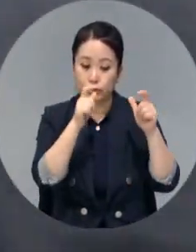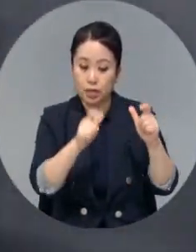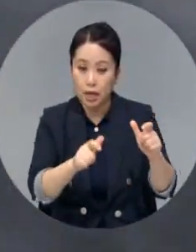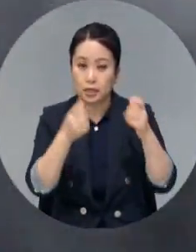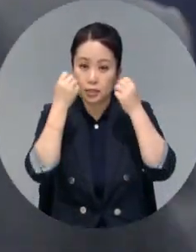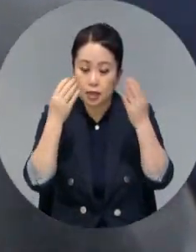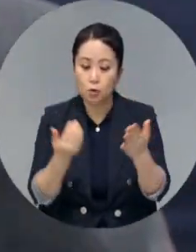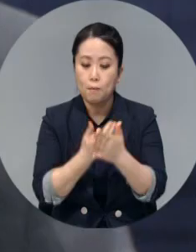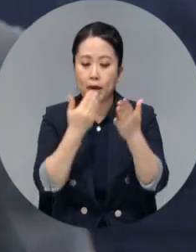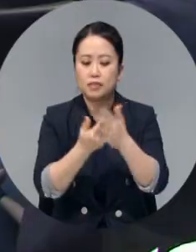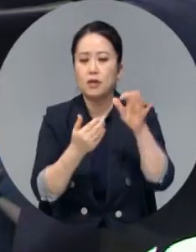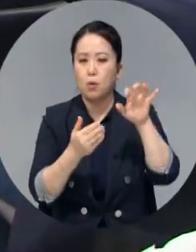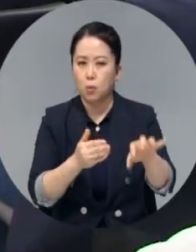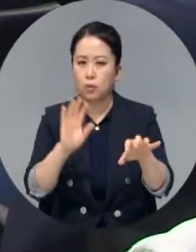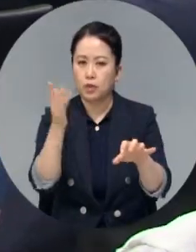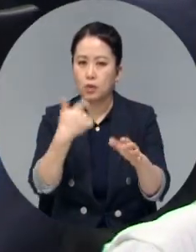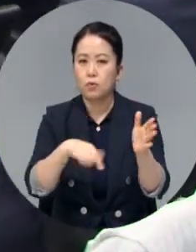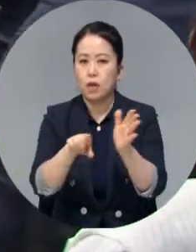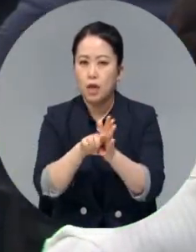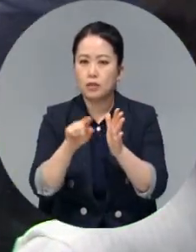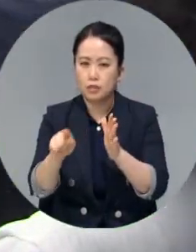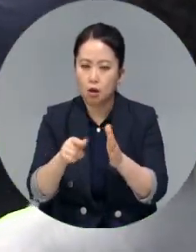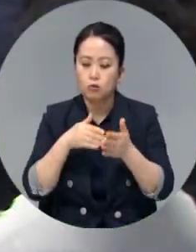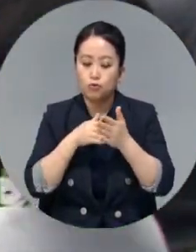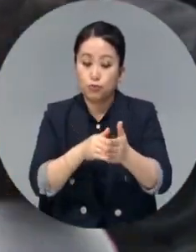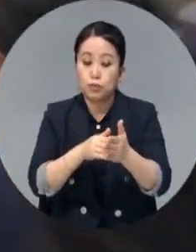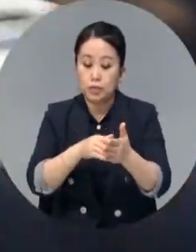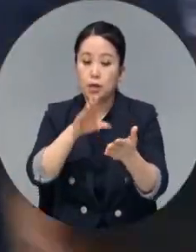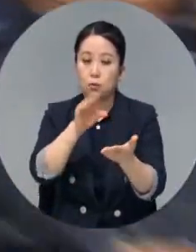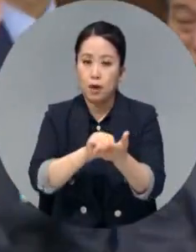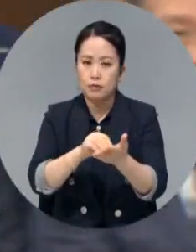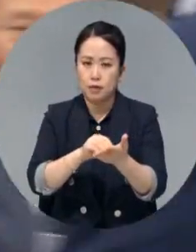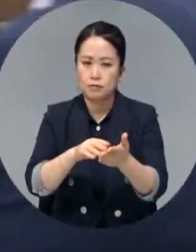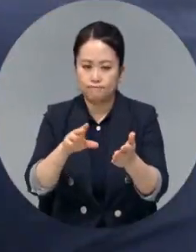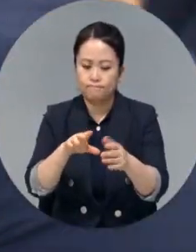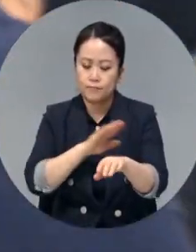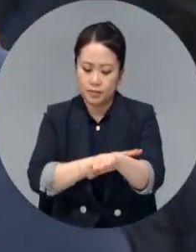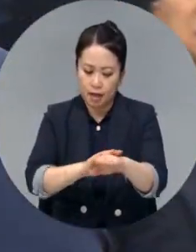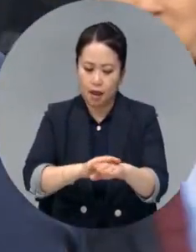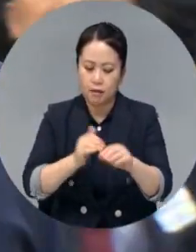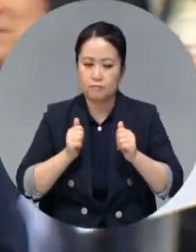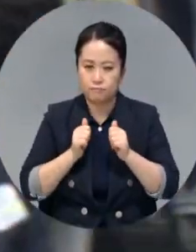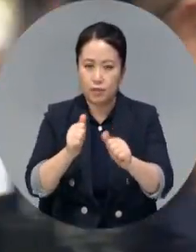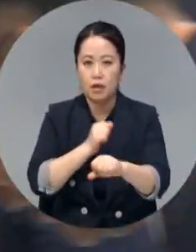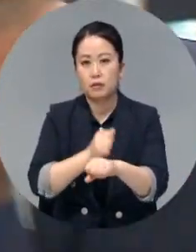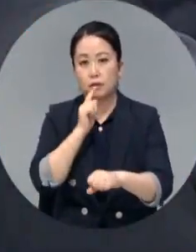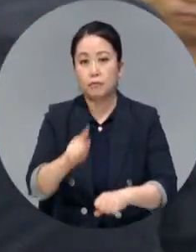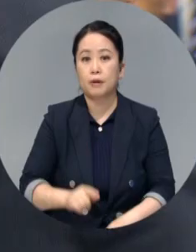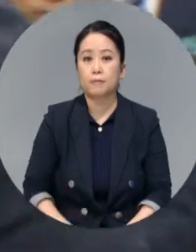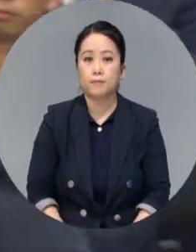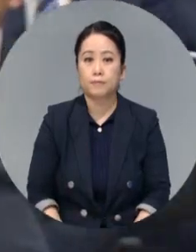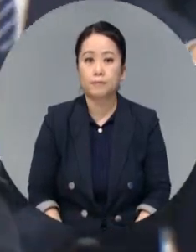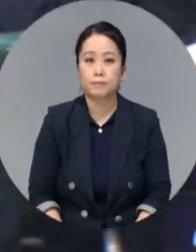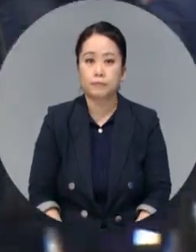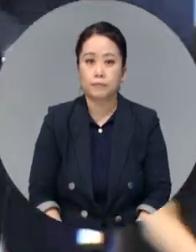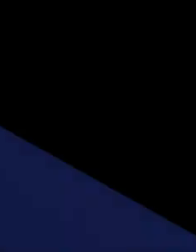되도록 지방시대 추진 과제를 차질 없이 이행하겠다고 밝혔습니다. MBC 뉴스 이만흥입니다.